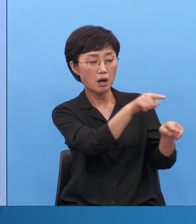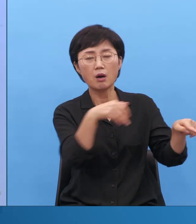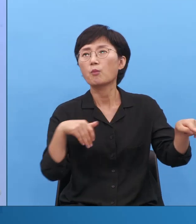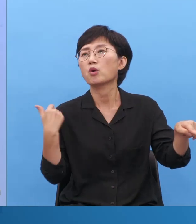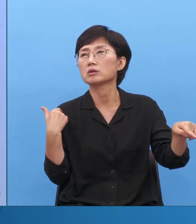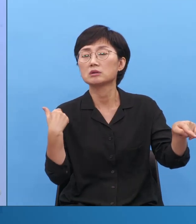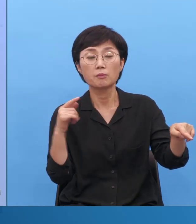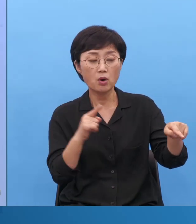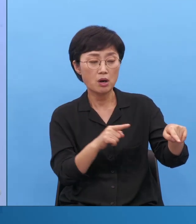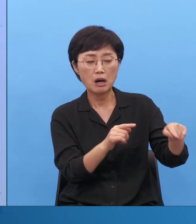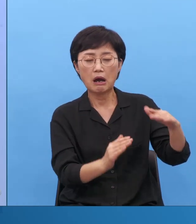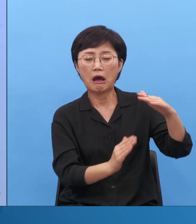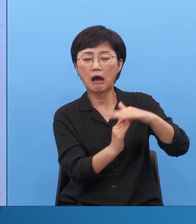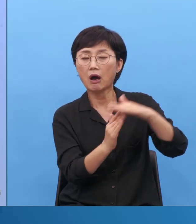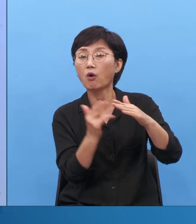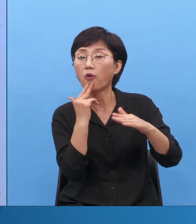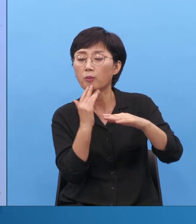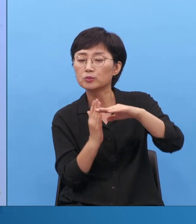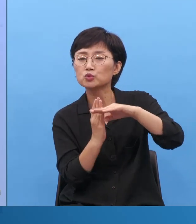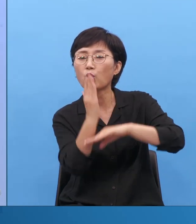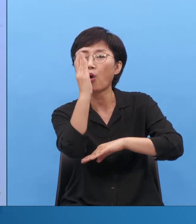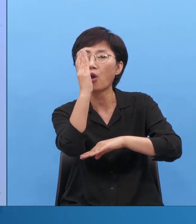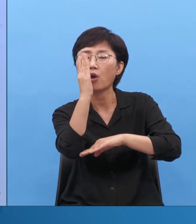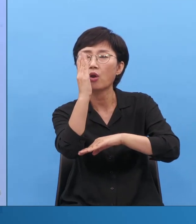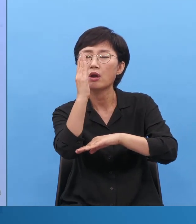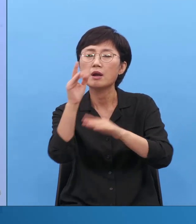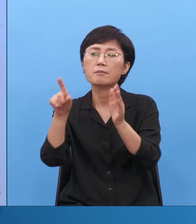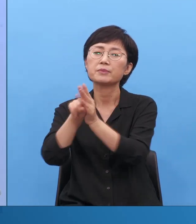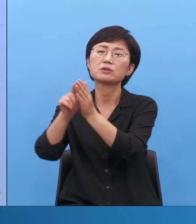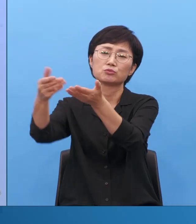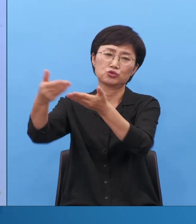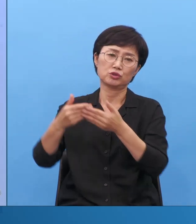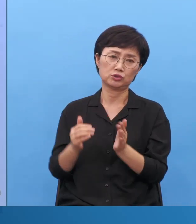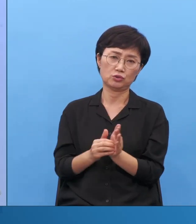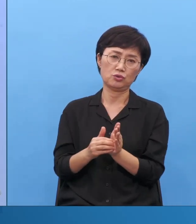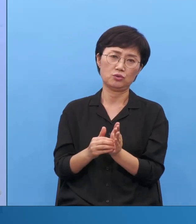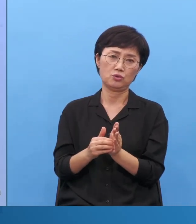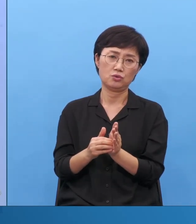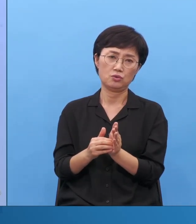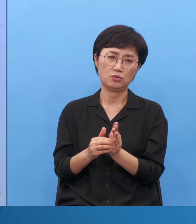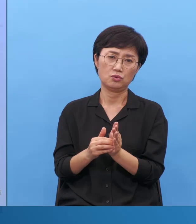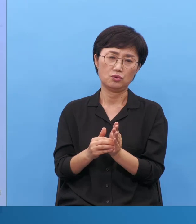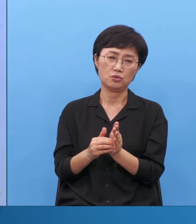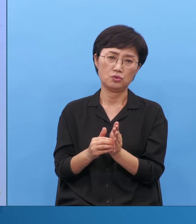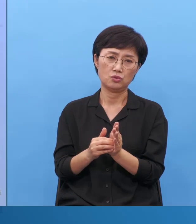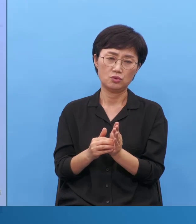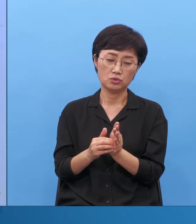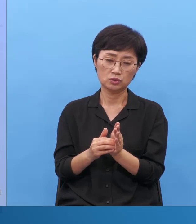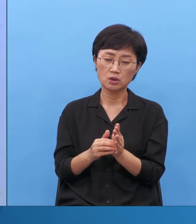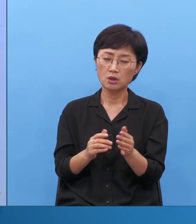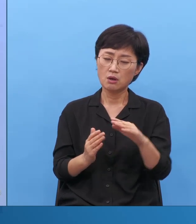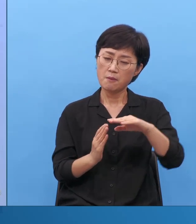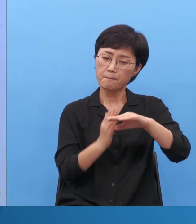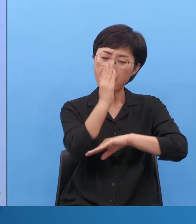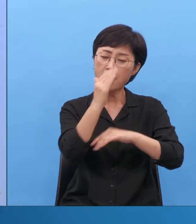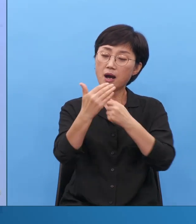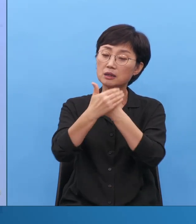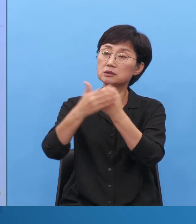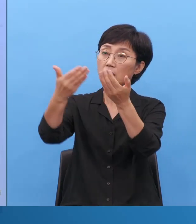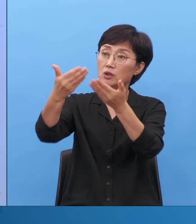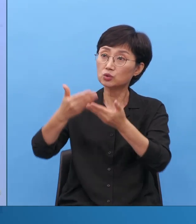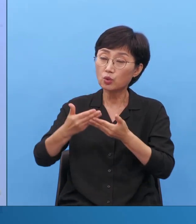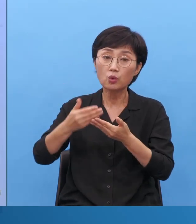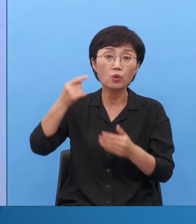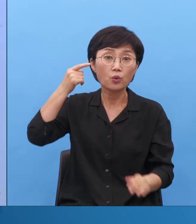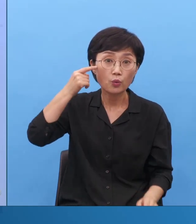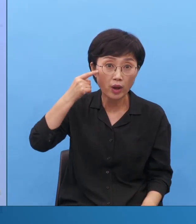has given to 그 no one else 이유는 on this 뭡니까? earth. And what is that for? 나를 살리고 세계 살려야 되니까 초월적인 응답을 주십니다. He's given us this transcending answer to